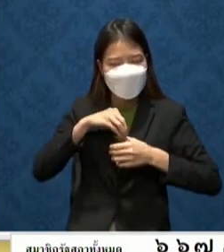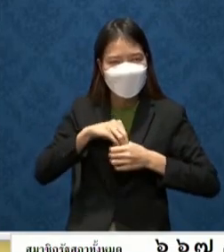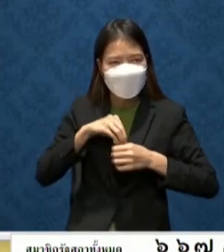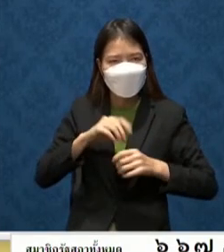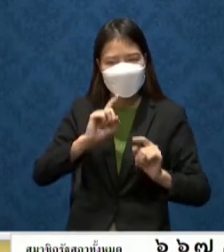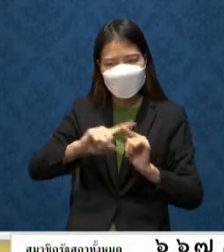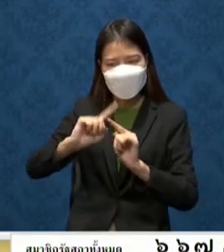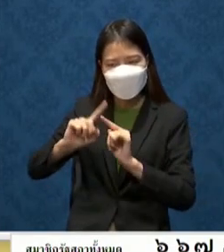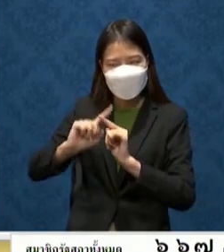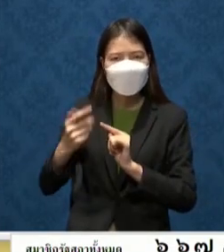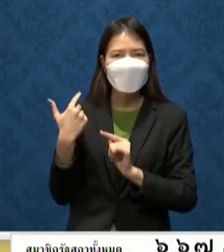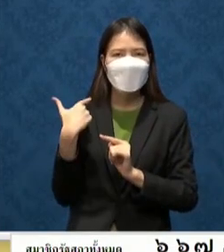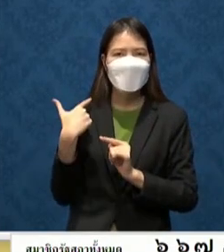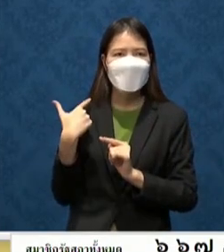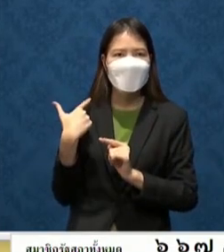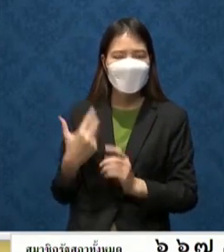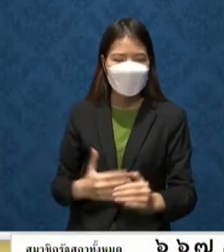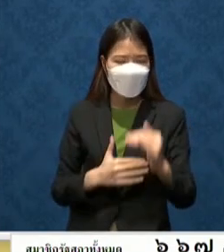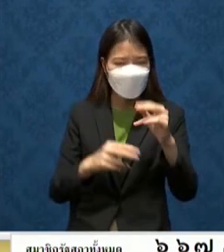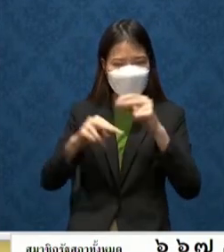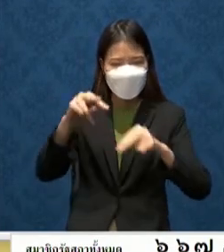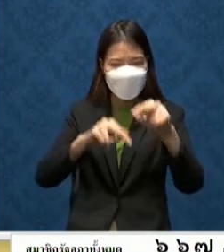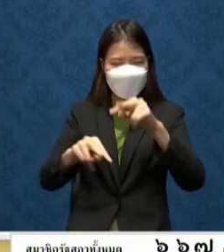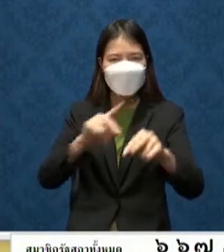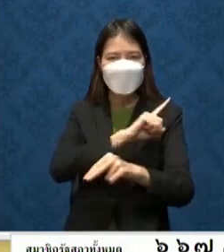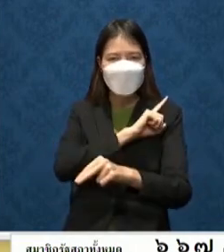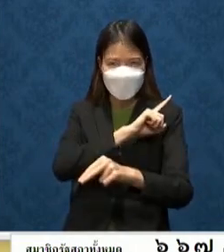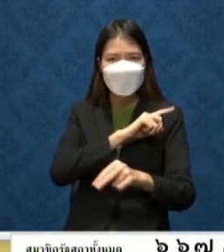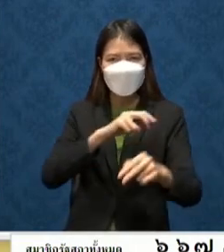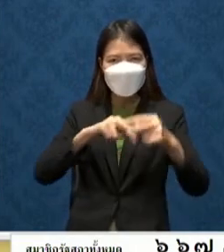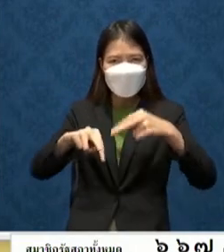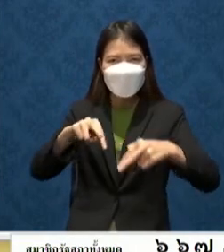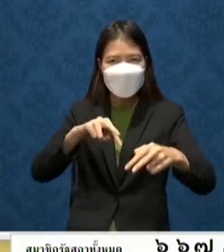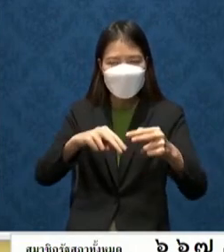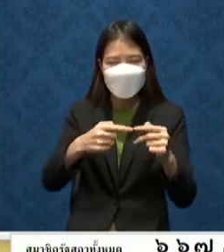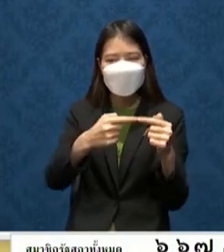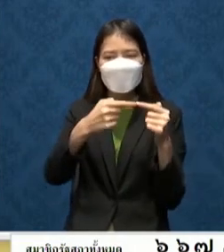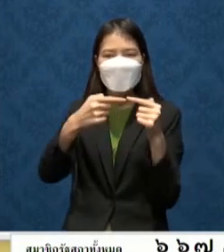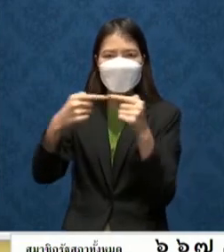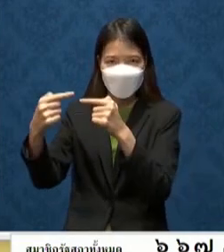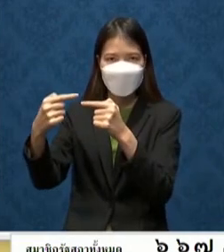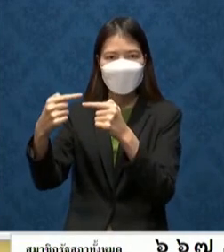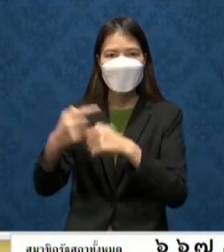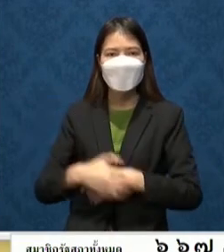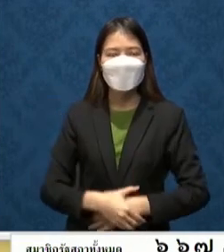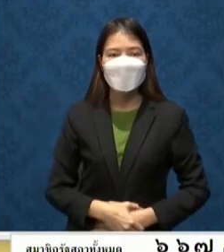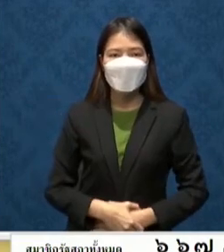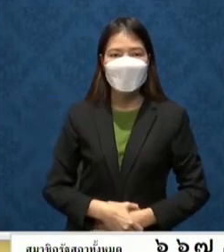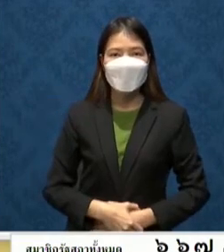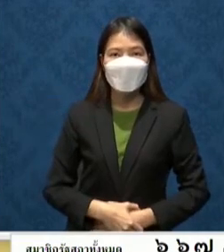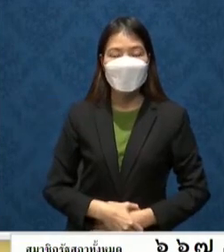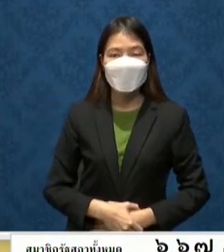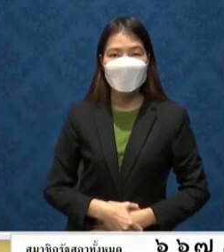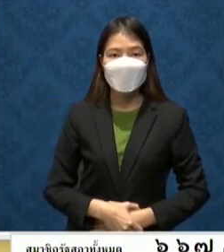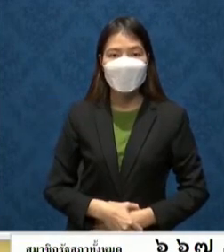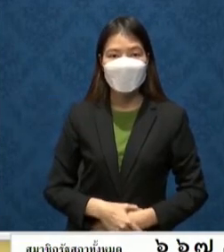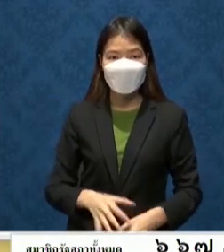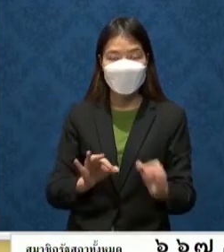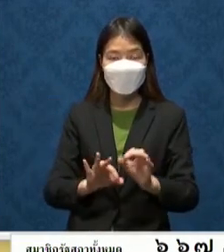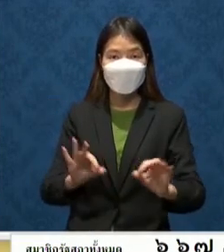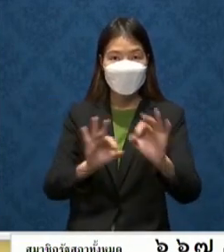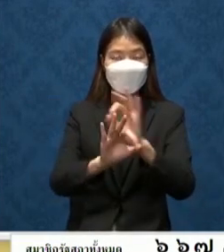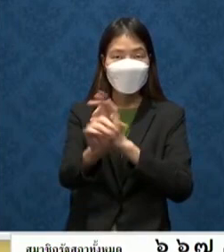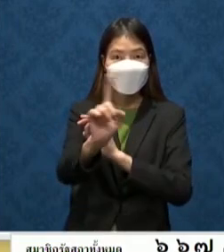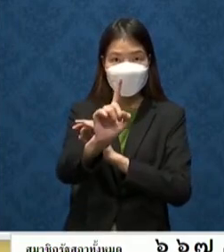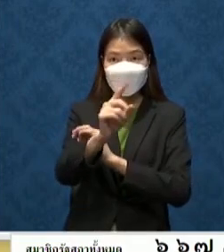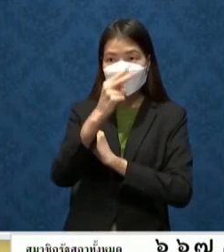ี้มีการกำกับกันเอง และมีการดูแลกันอย่างeneươngดังนั้นจึงเห็นควรว่า ควรเพียง